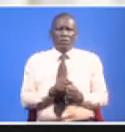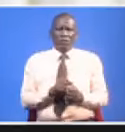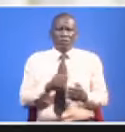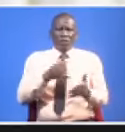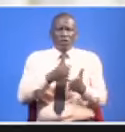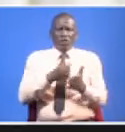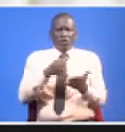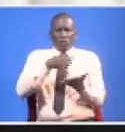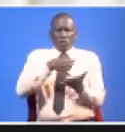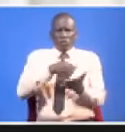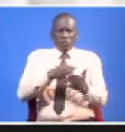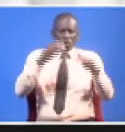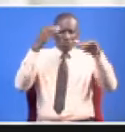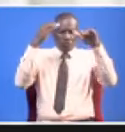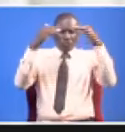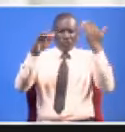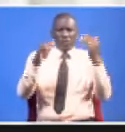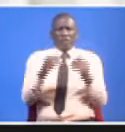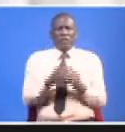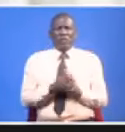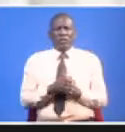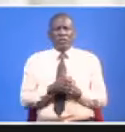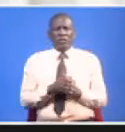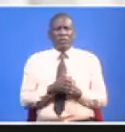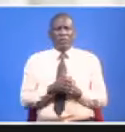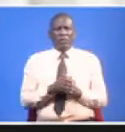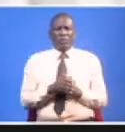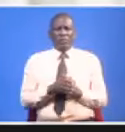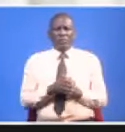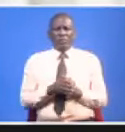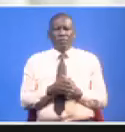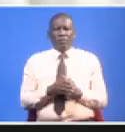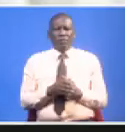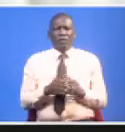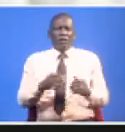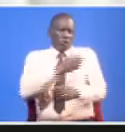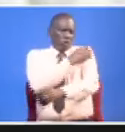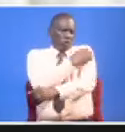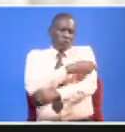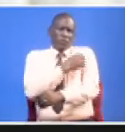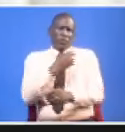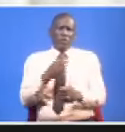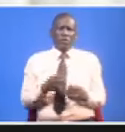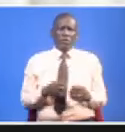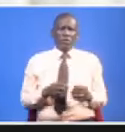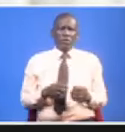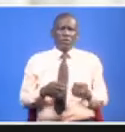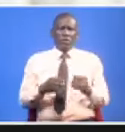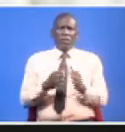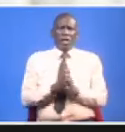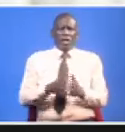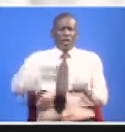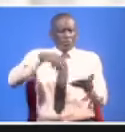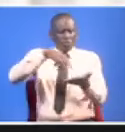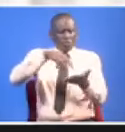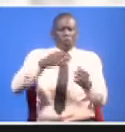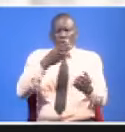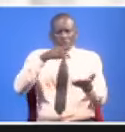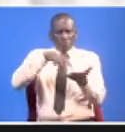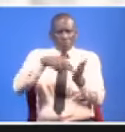vyo vya elimu ya juu, mahospitali, miradi ya maji